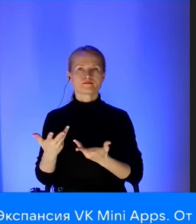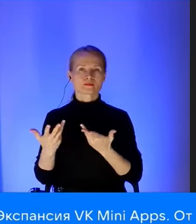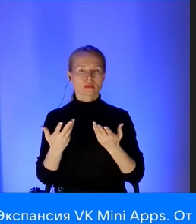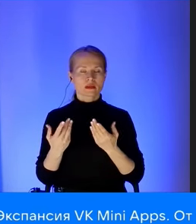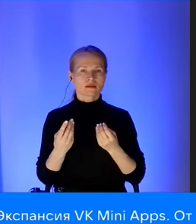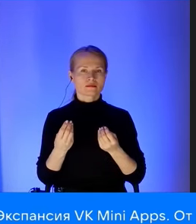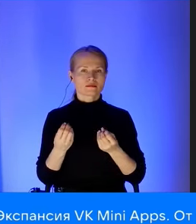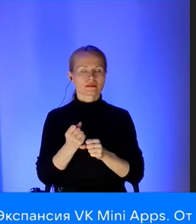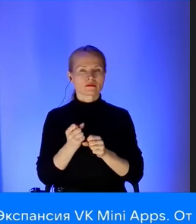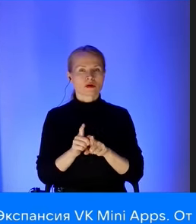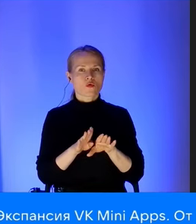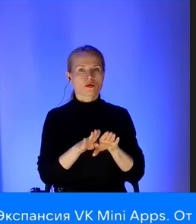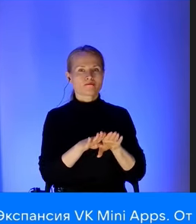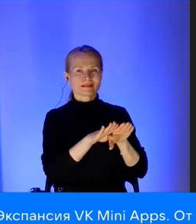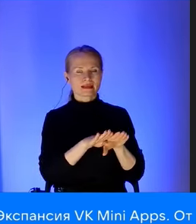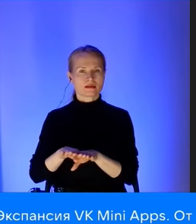сделать единый такой,